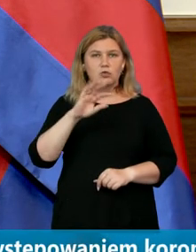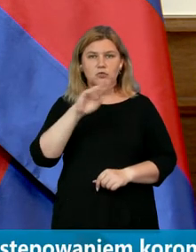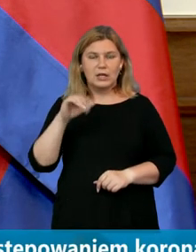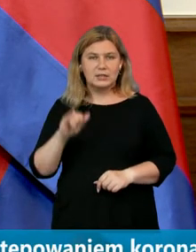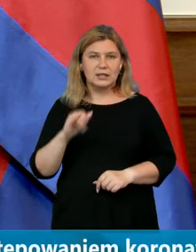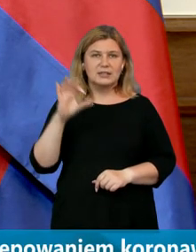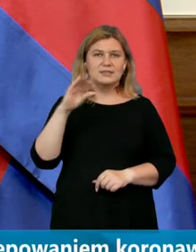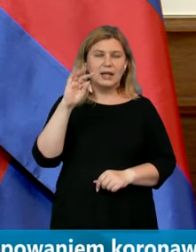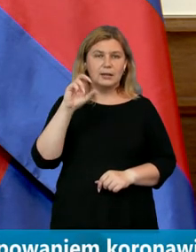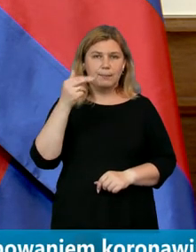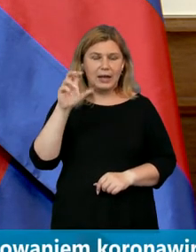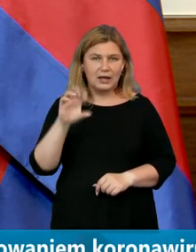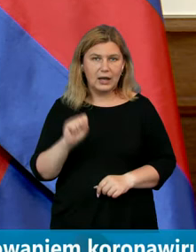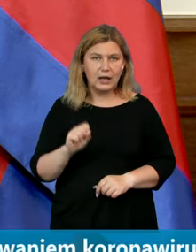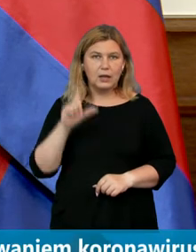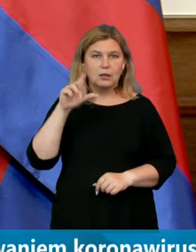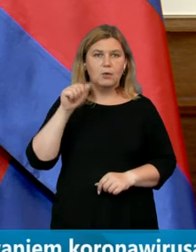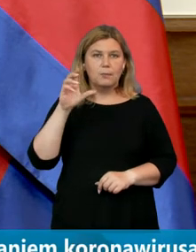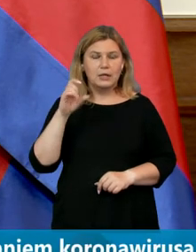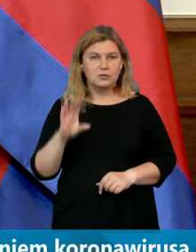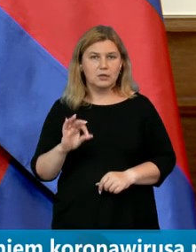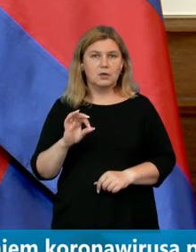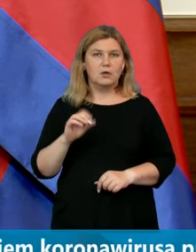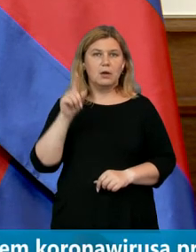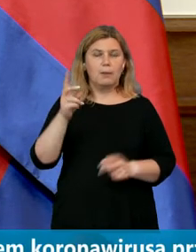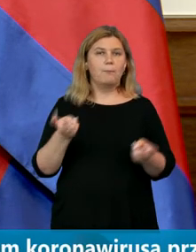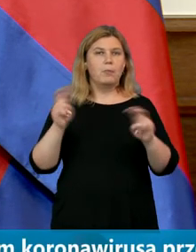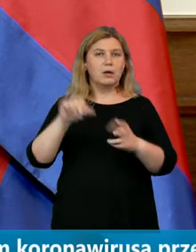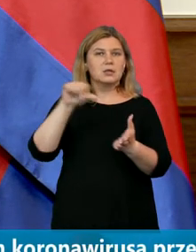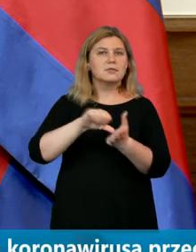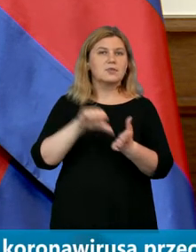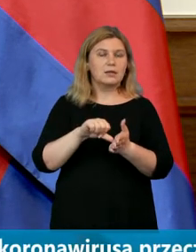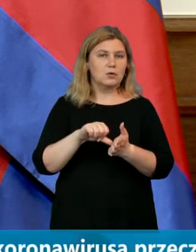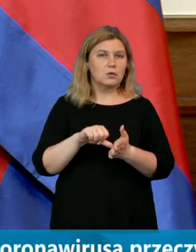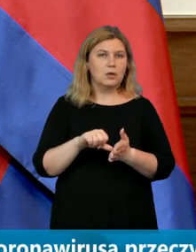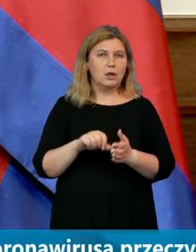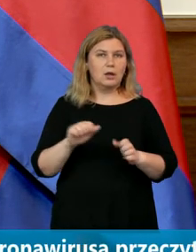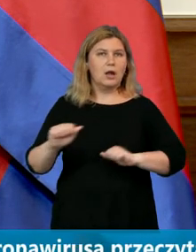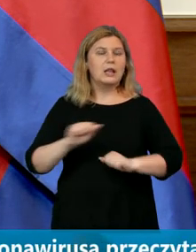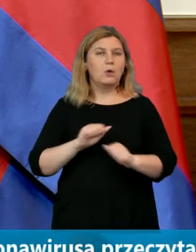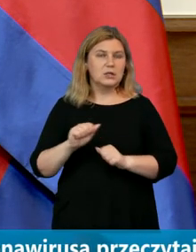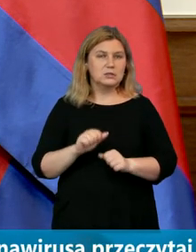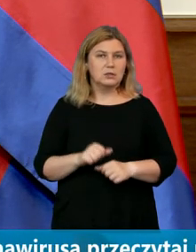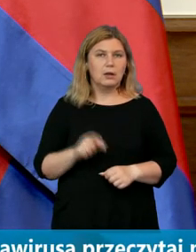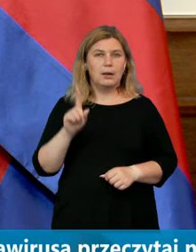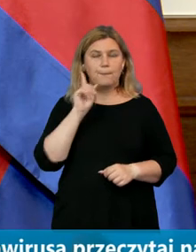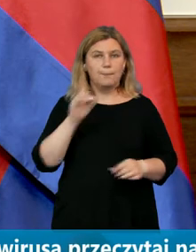Lubeckiego? Nie dźwignę natężenia ruchu, zwłaszcza z uwagi na powstające centrum logistyczne. Panie